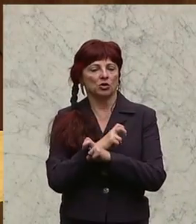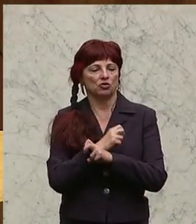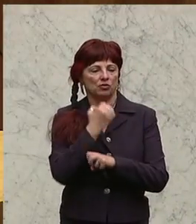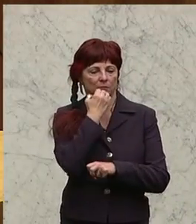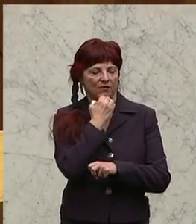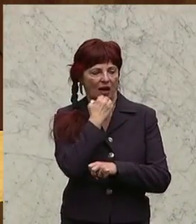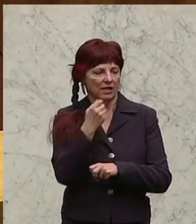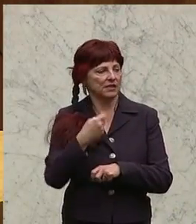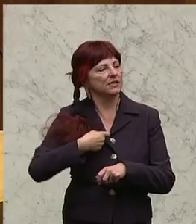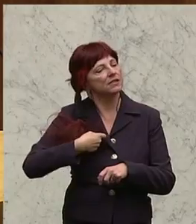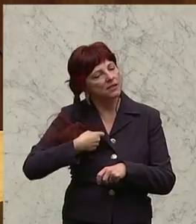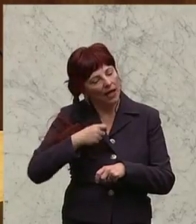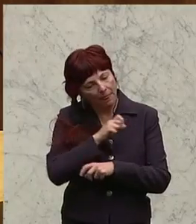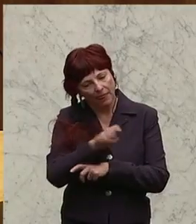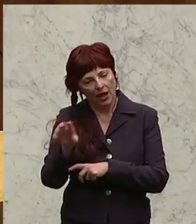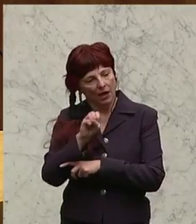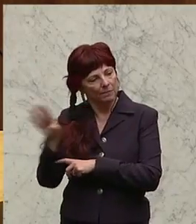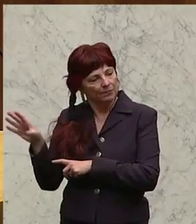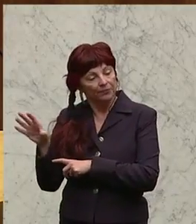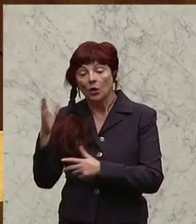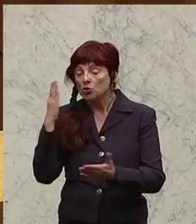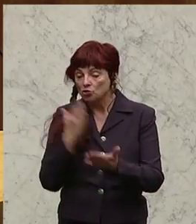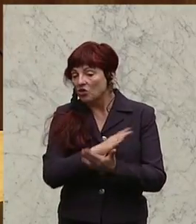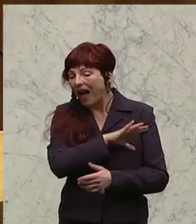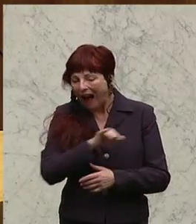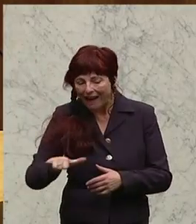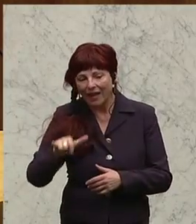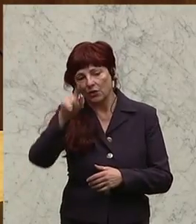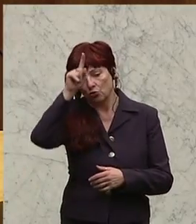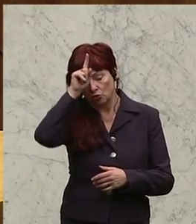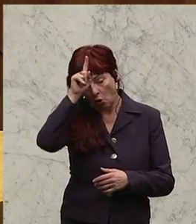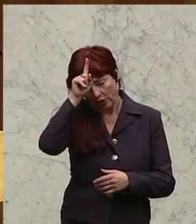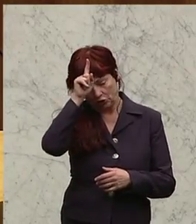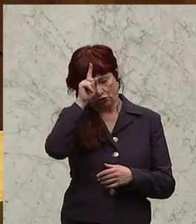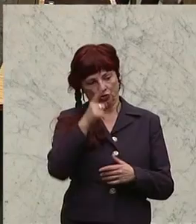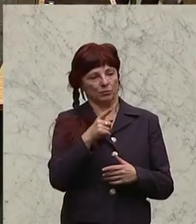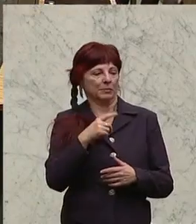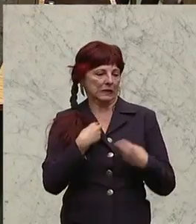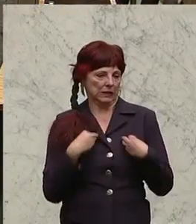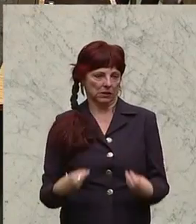wäre bei einem Verkauf so, sich dann in der Hand deutscher Medienkonzerne befinden. Dankeschön.